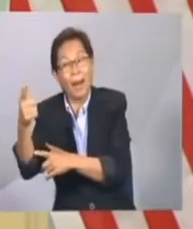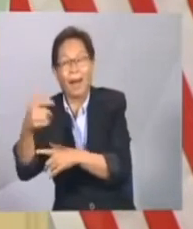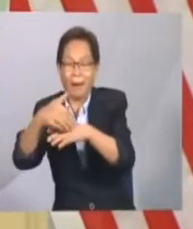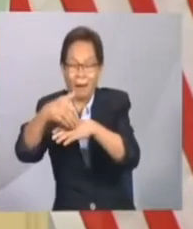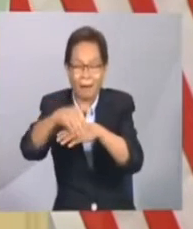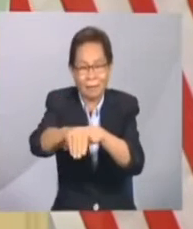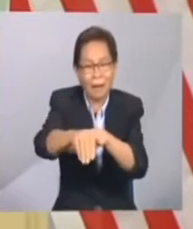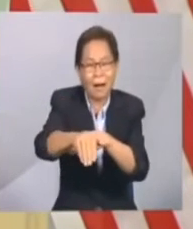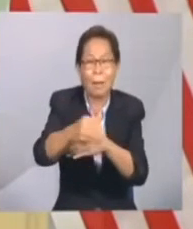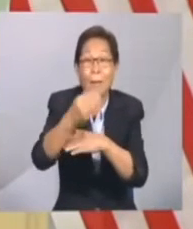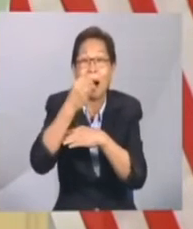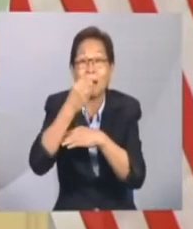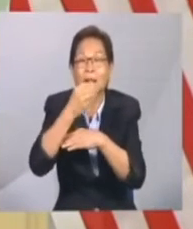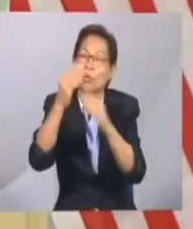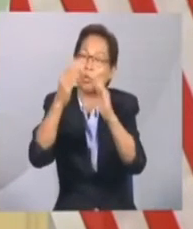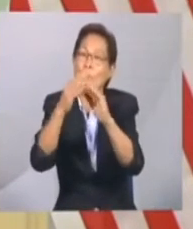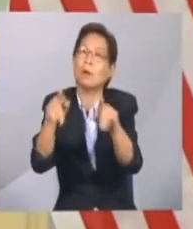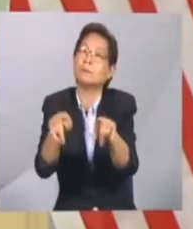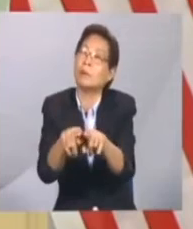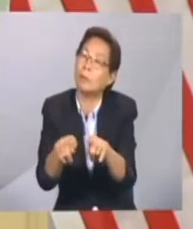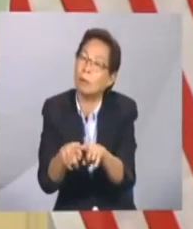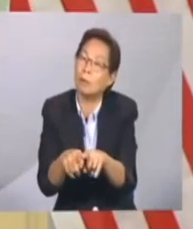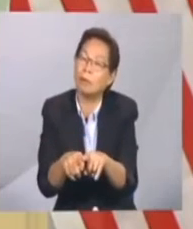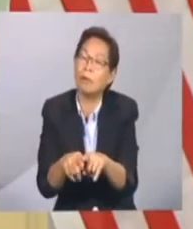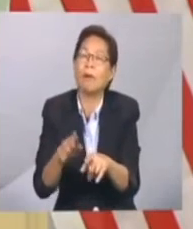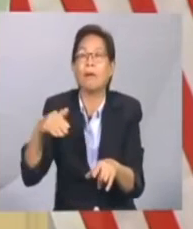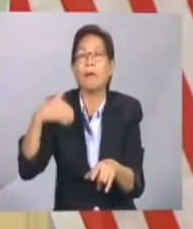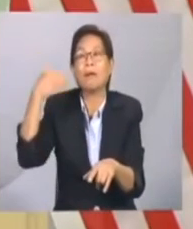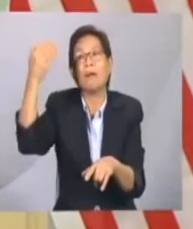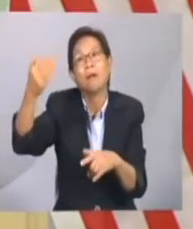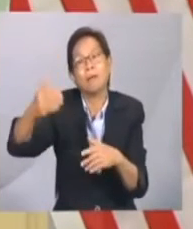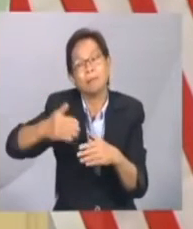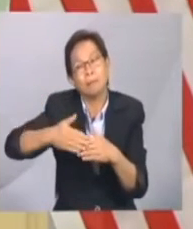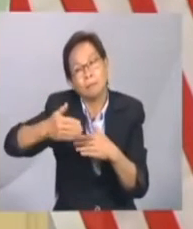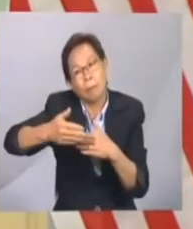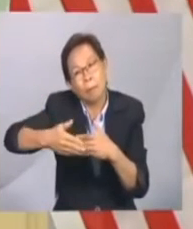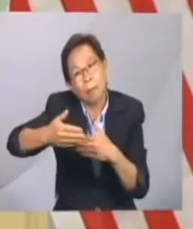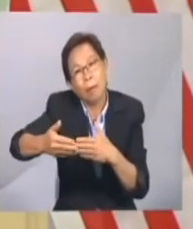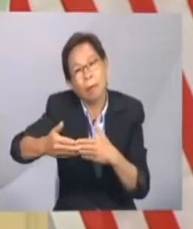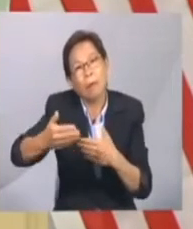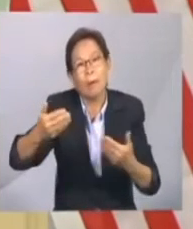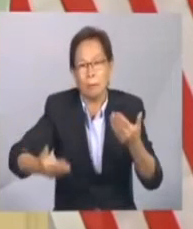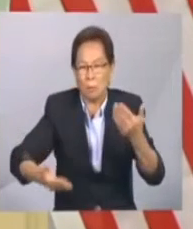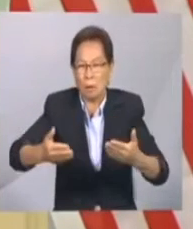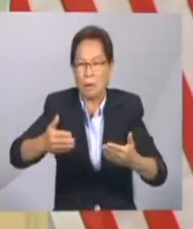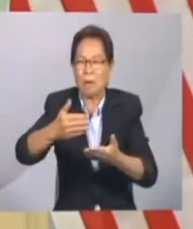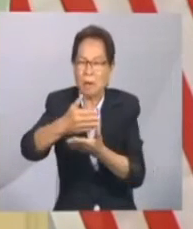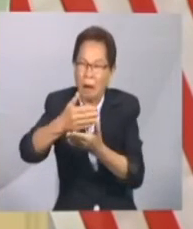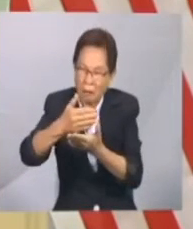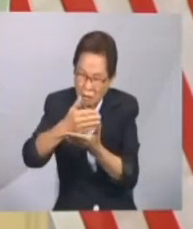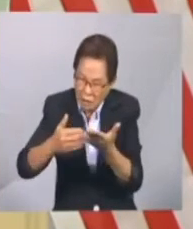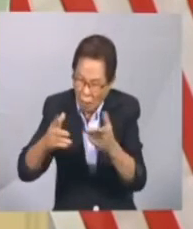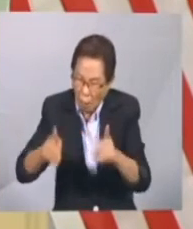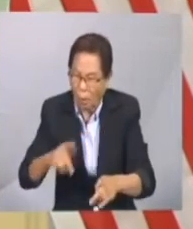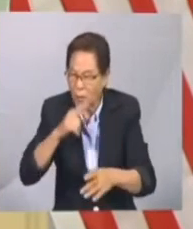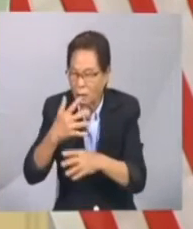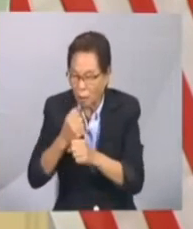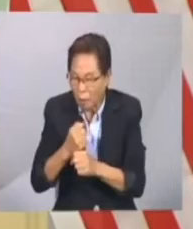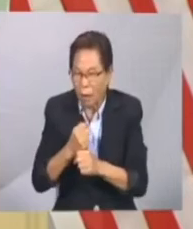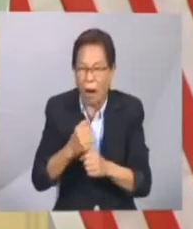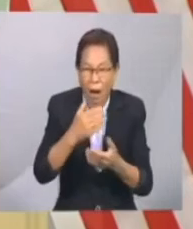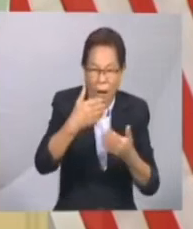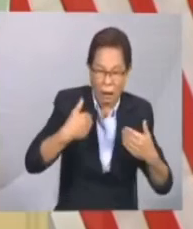dihantar di rumah yang sama. Jadi akhirnya mungkin ada yang tak dapat, ada yang mendapat secara